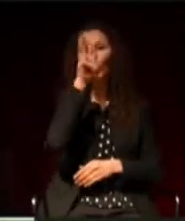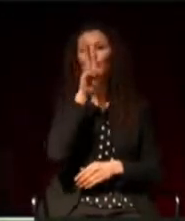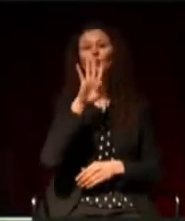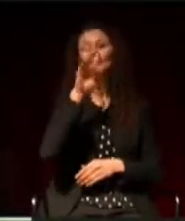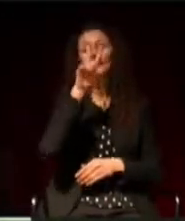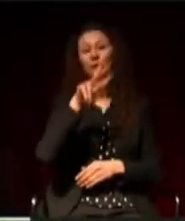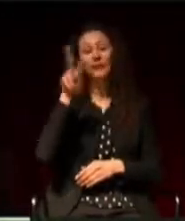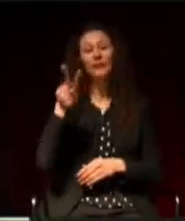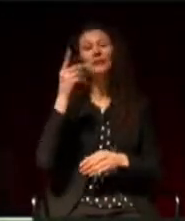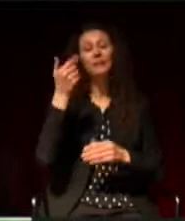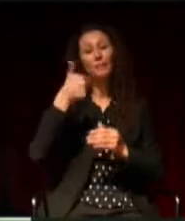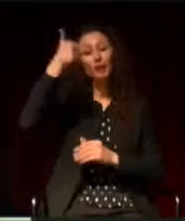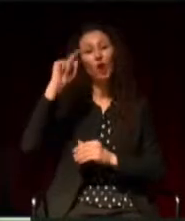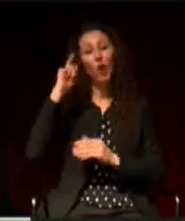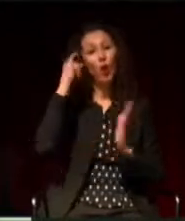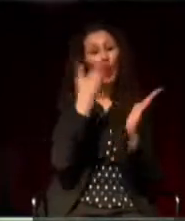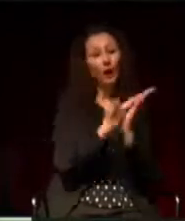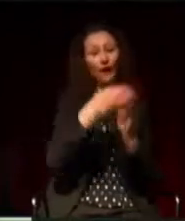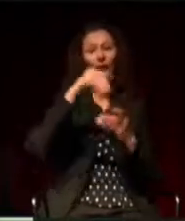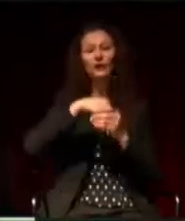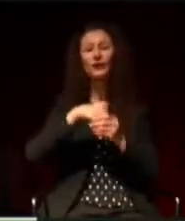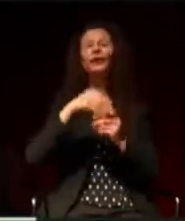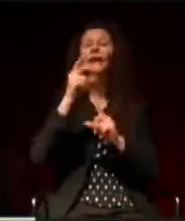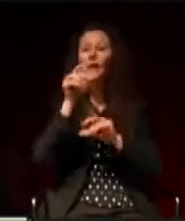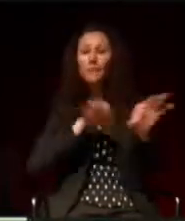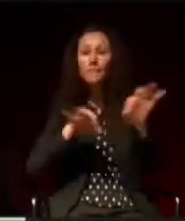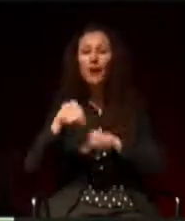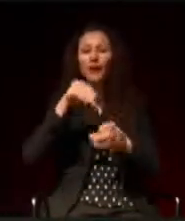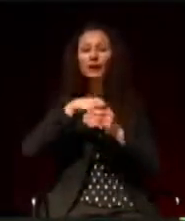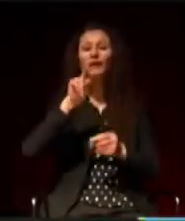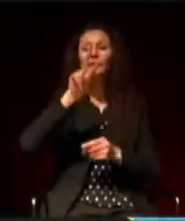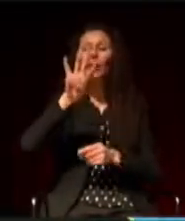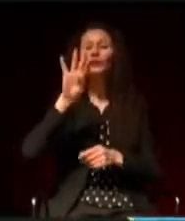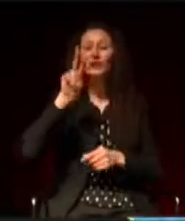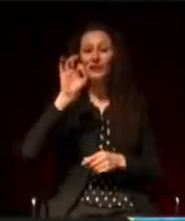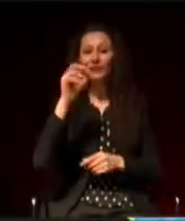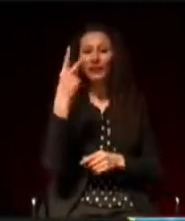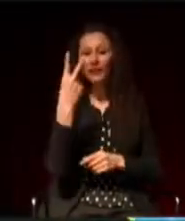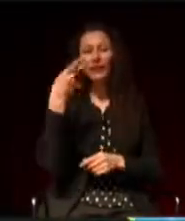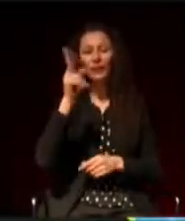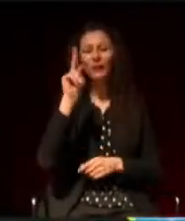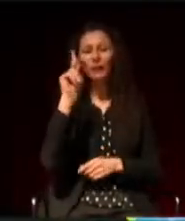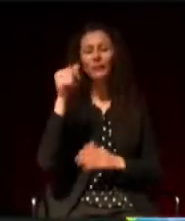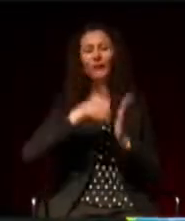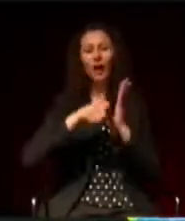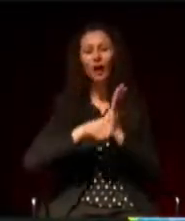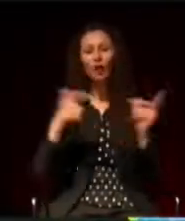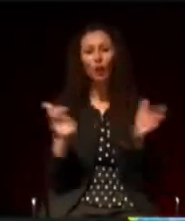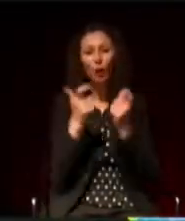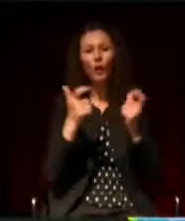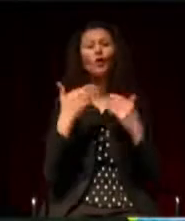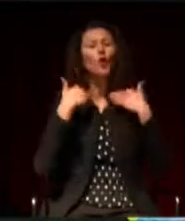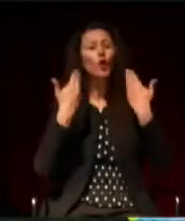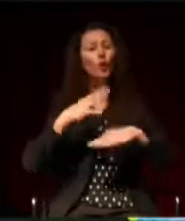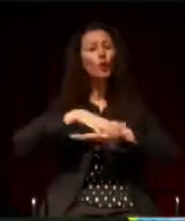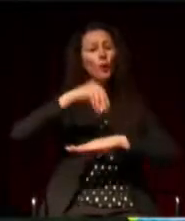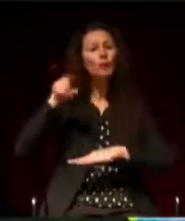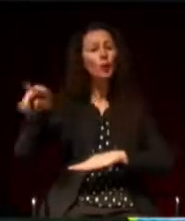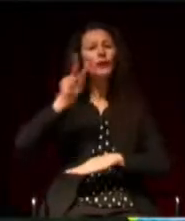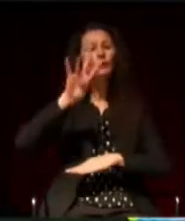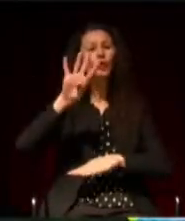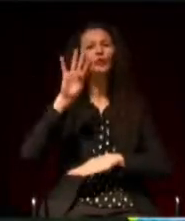257.422 sayılı başkanlık önergesi İmar ve Bayındırlık Komisyonumuzun 24.02.2021 tarihli toplantısında, Hukuk